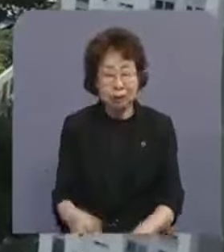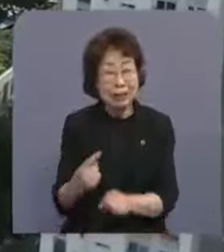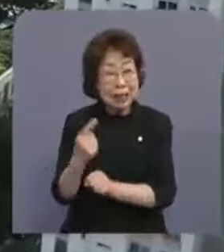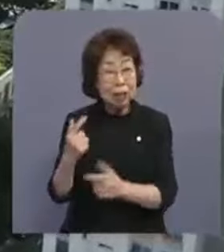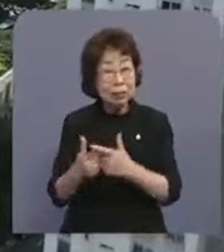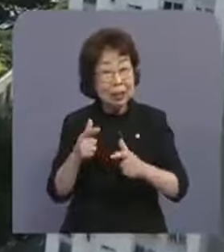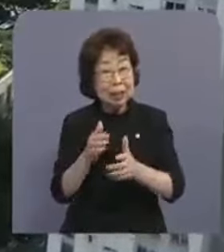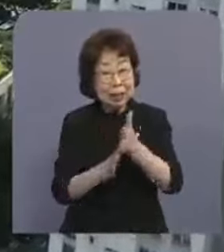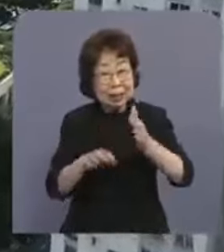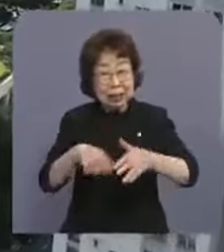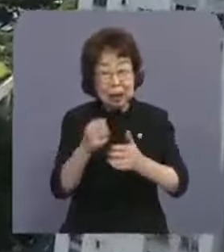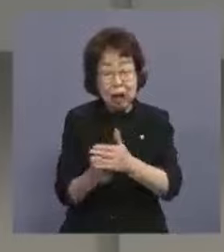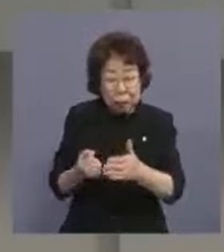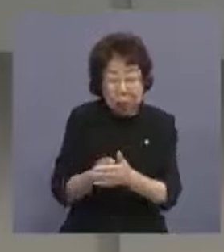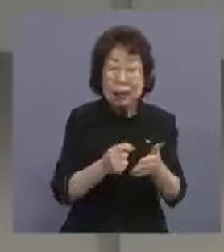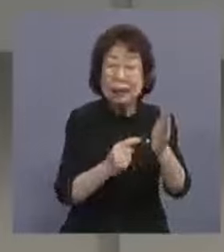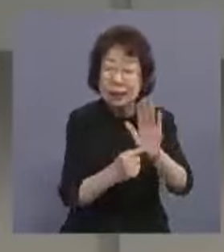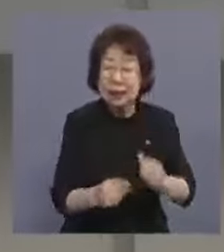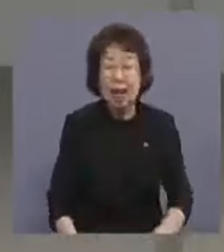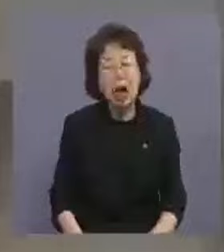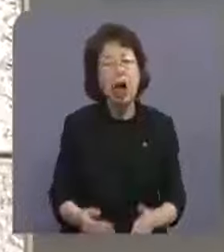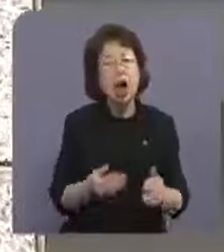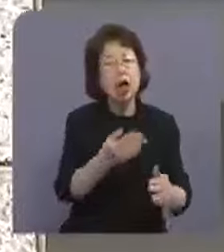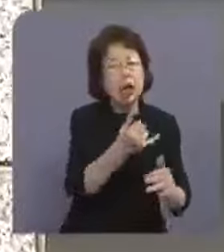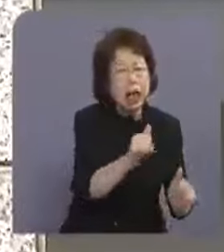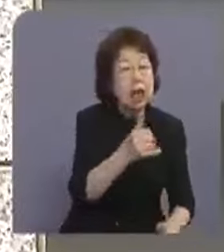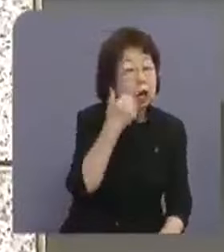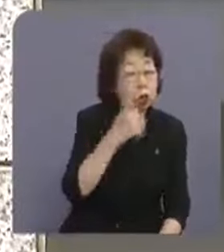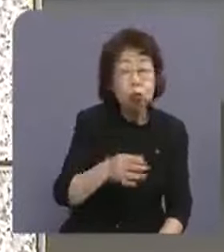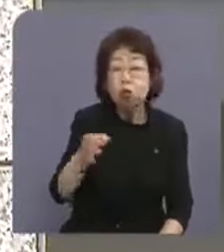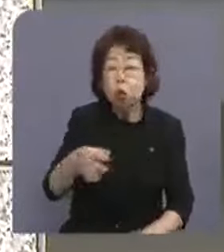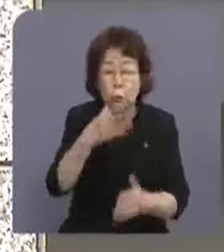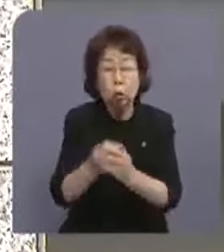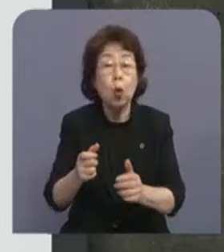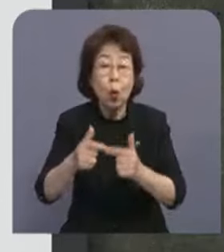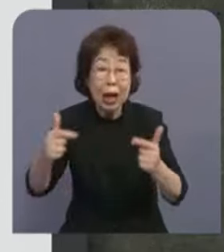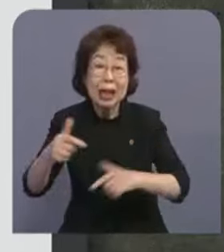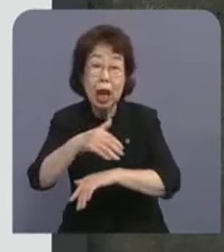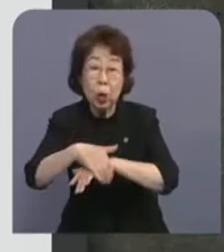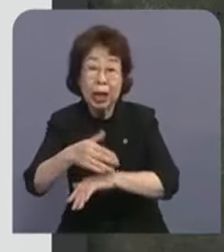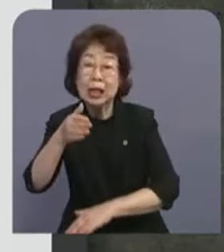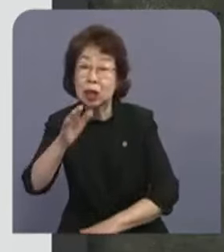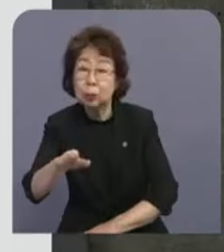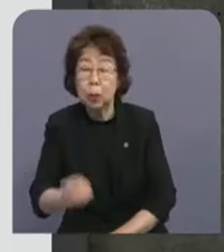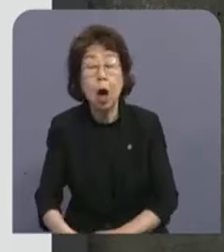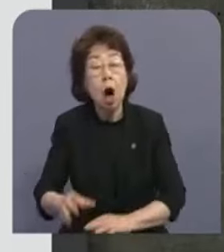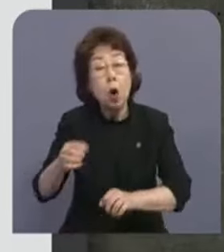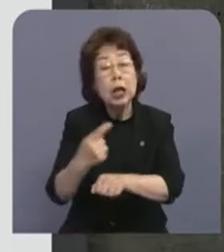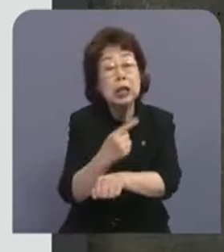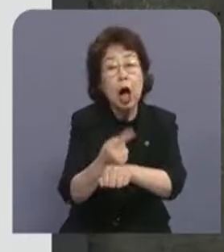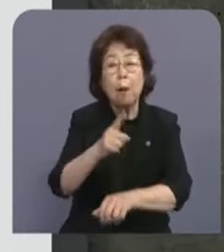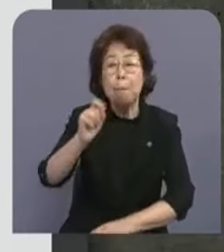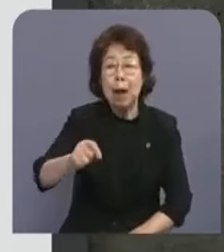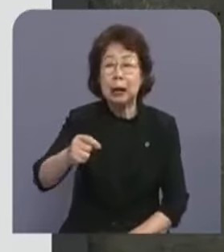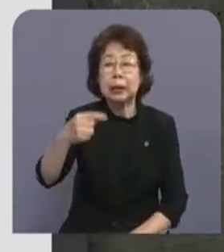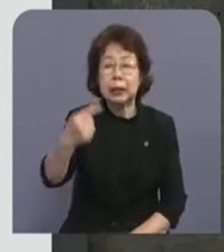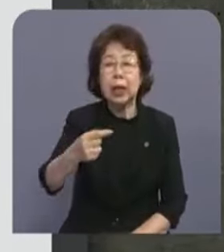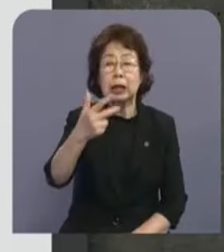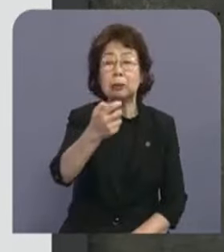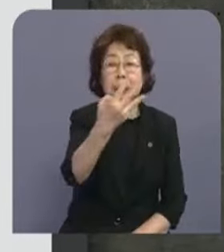부산시는 생활임금을 확정하면서 대상과 금액 모두 확대했습니다. 금액은 시간당